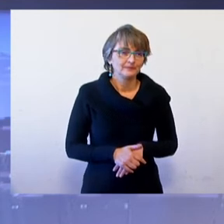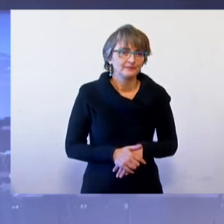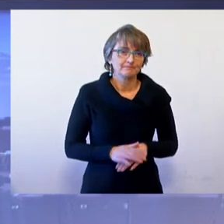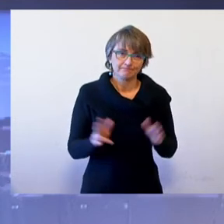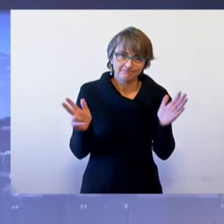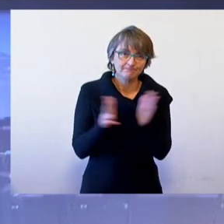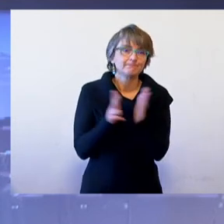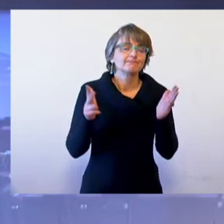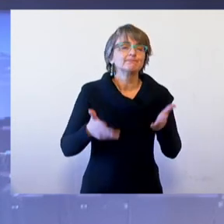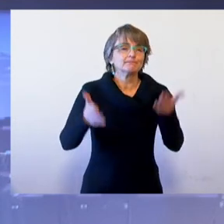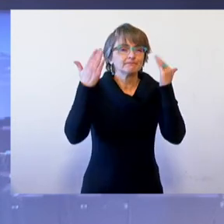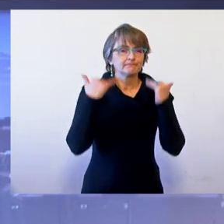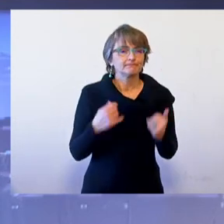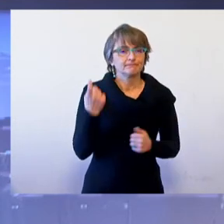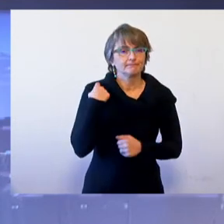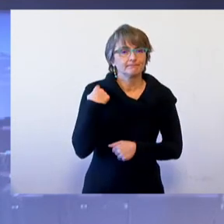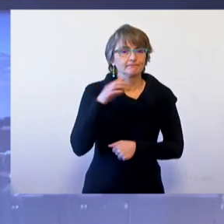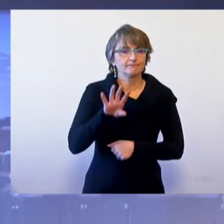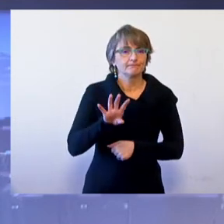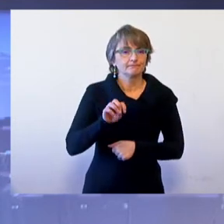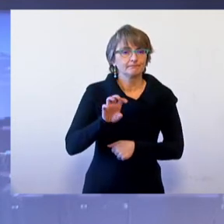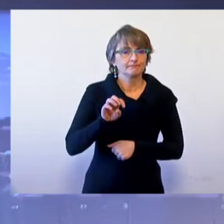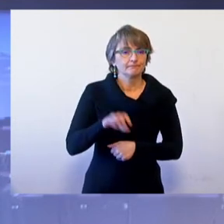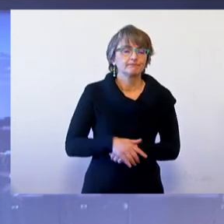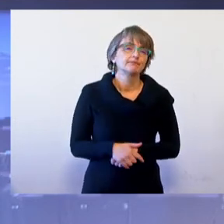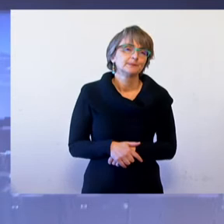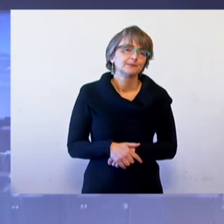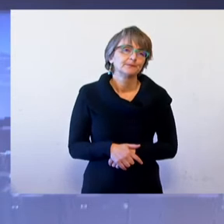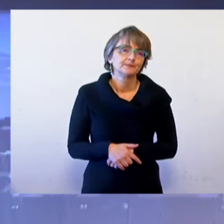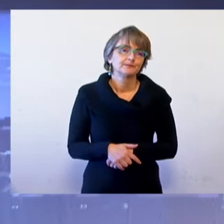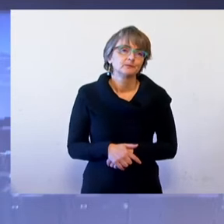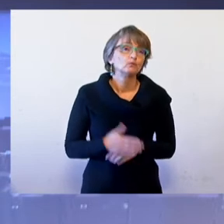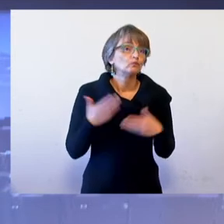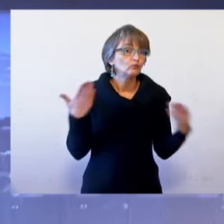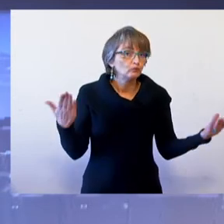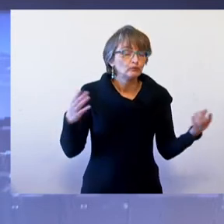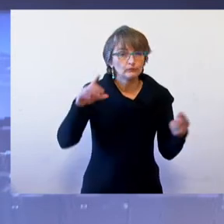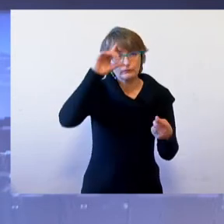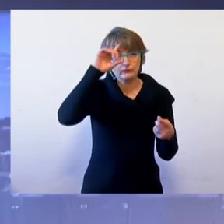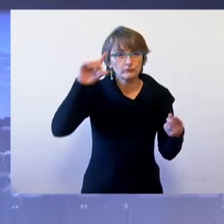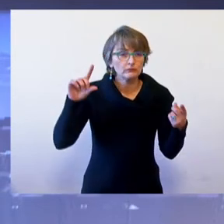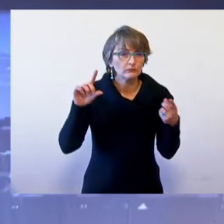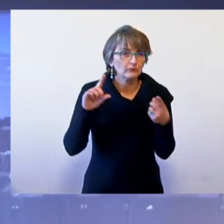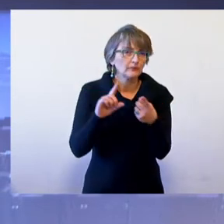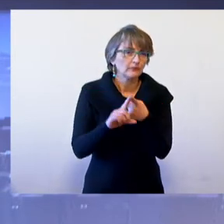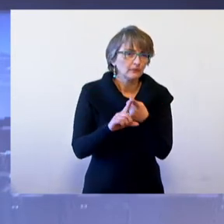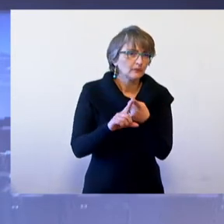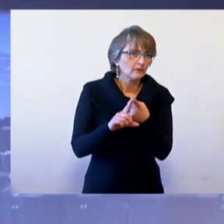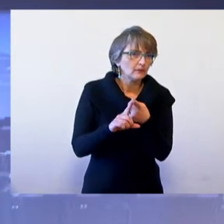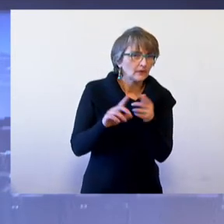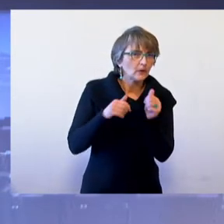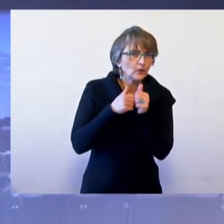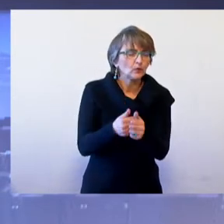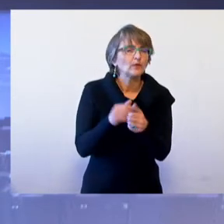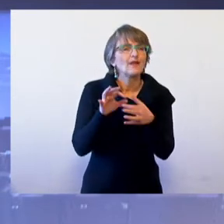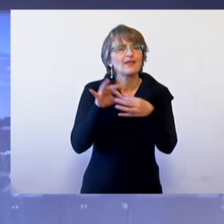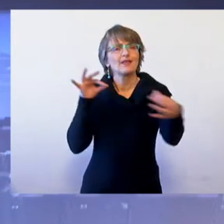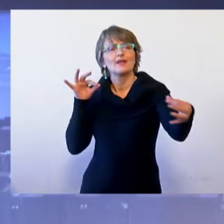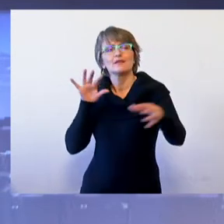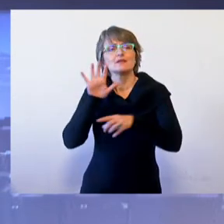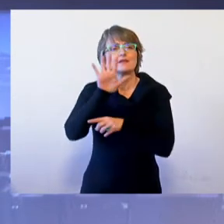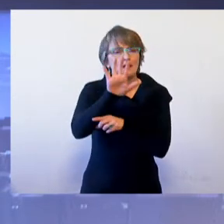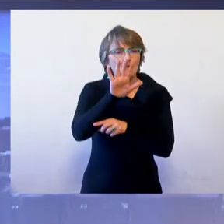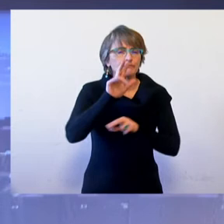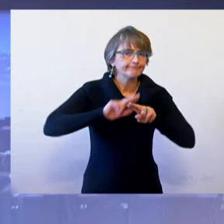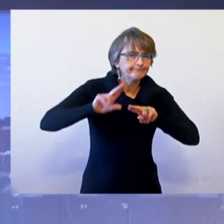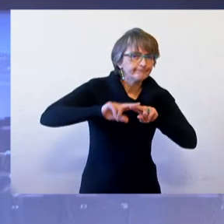Adopté. Affaire 40, c'est des affaires d'urbanisme liées à la réalisation de la ligne 5 du tramway. Ne prennent pas part